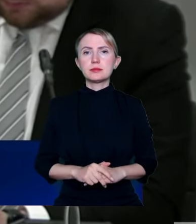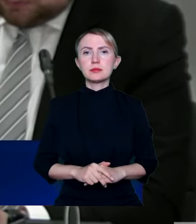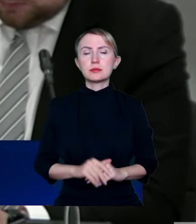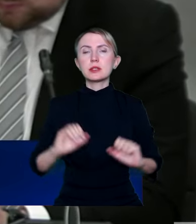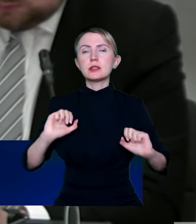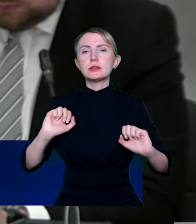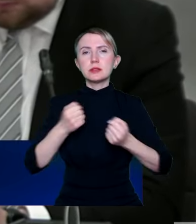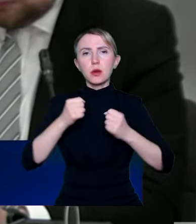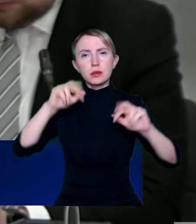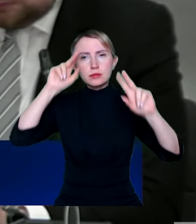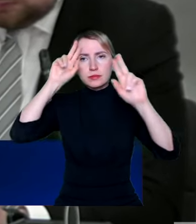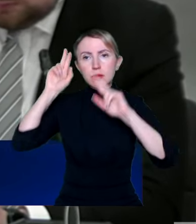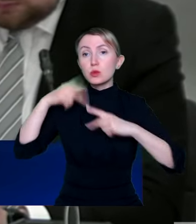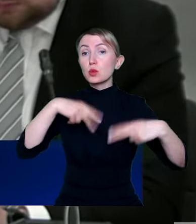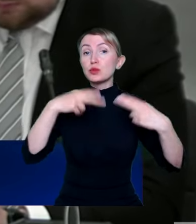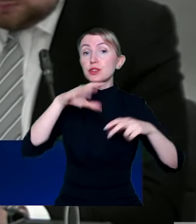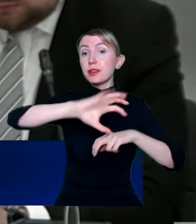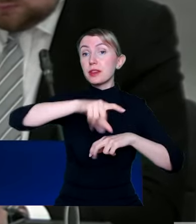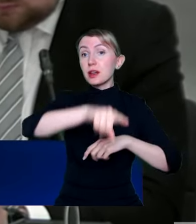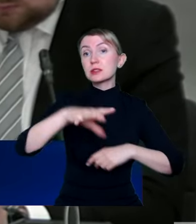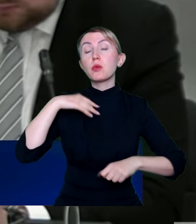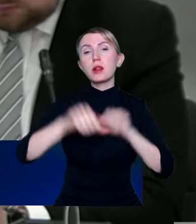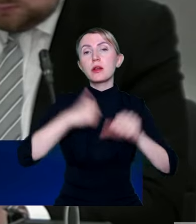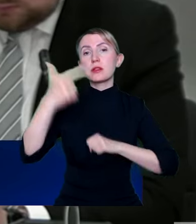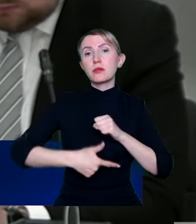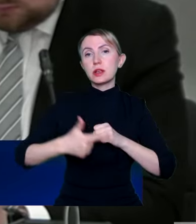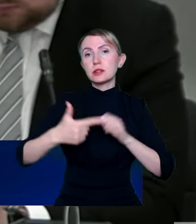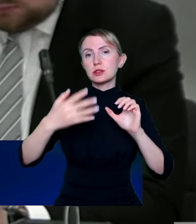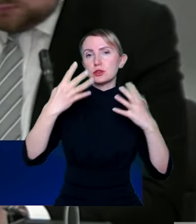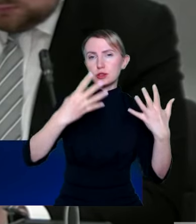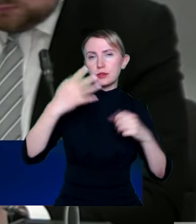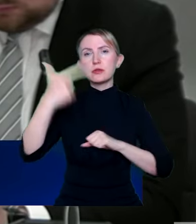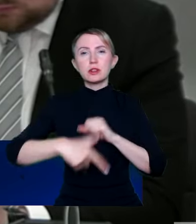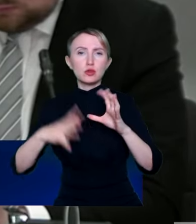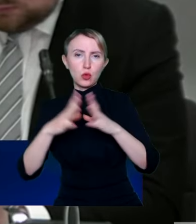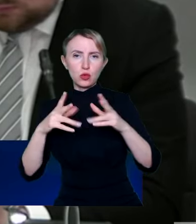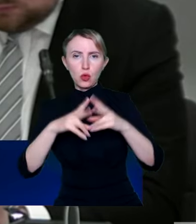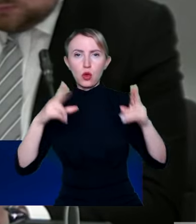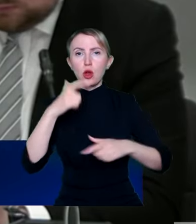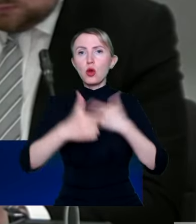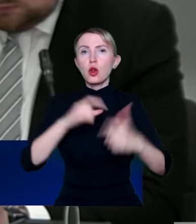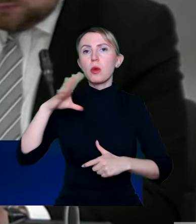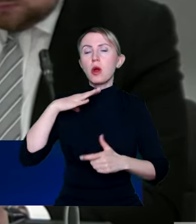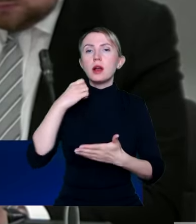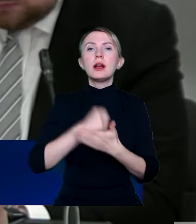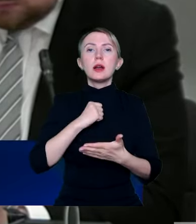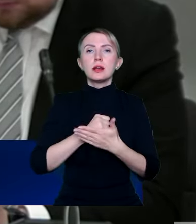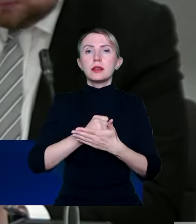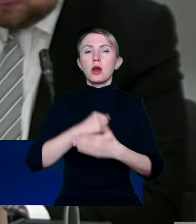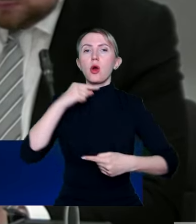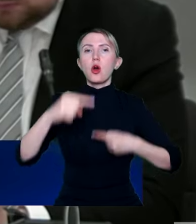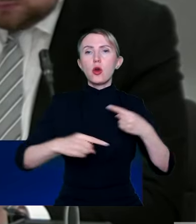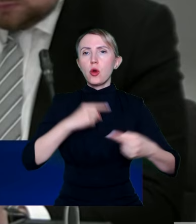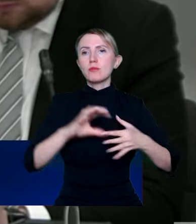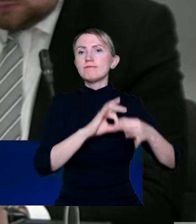wobec środowiska dziennikarskiego miało miejsce w latach 2009-2010. Było one prowadzone w ramach sprawy operacyjnej związanej